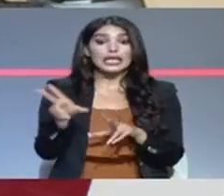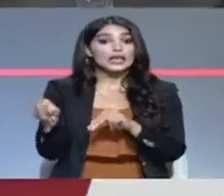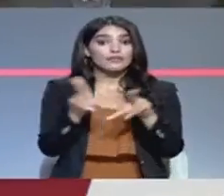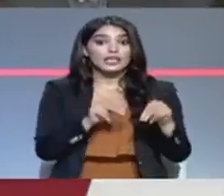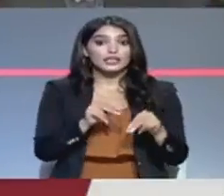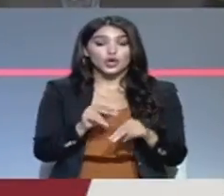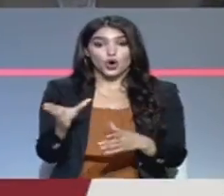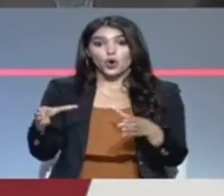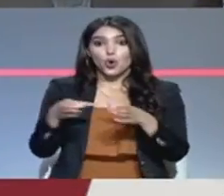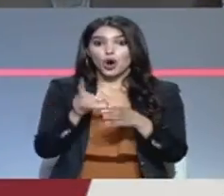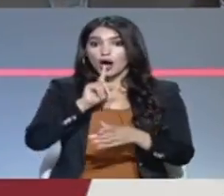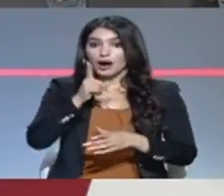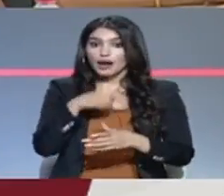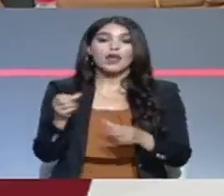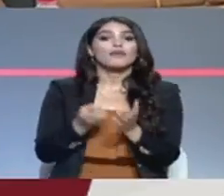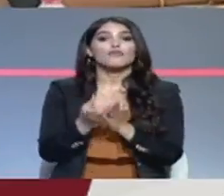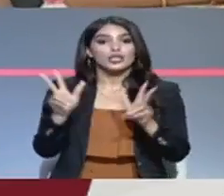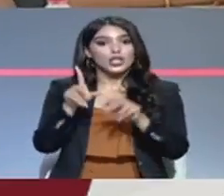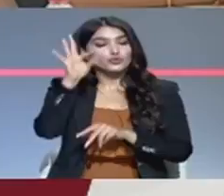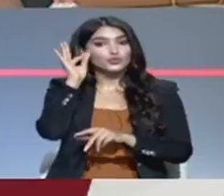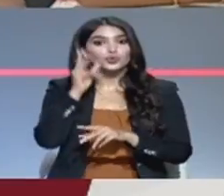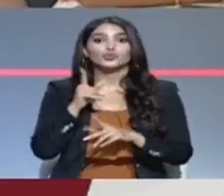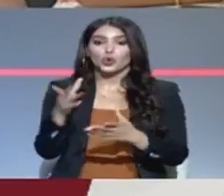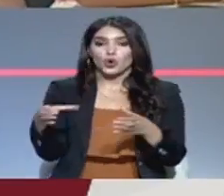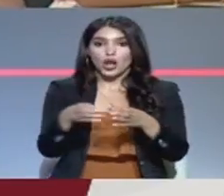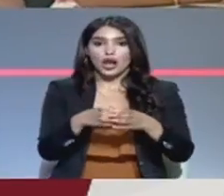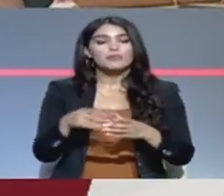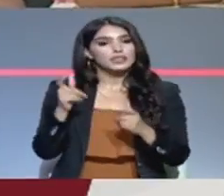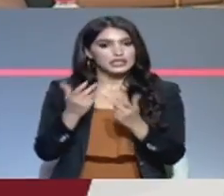أفاد المغزاوي لأخبار الوطنية بأن الحزب في انتظار